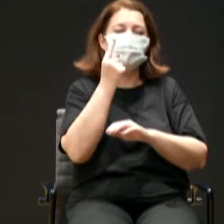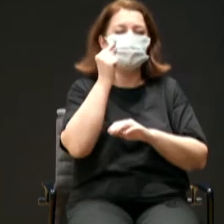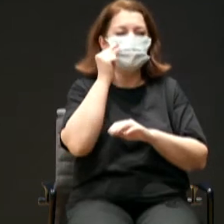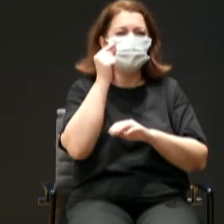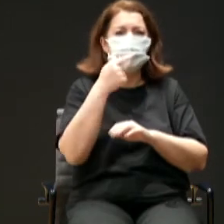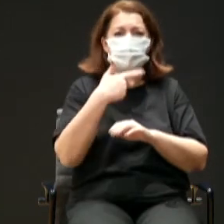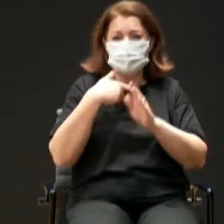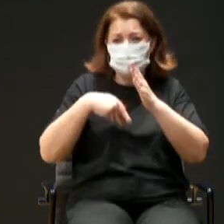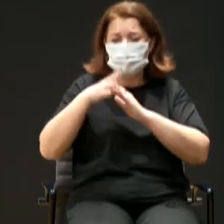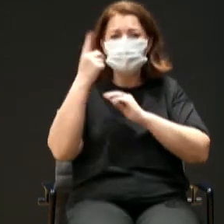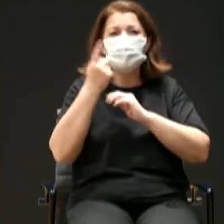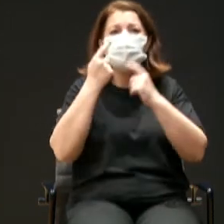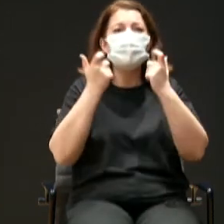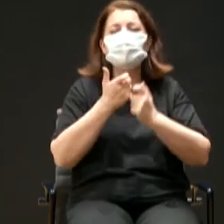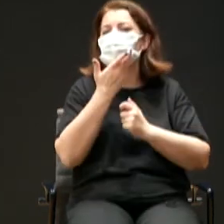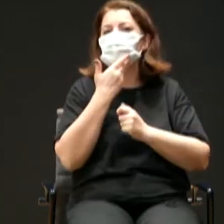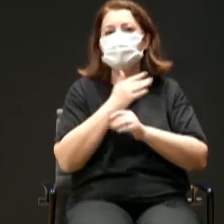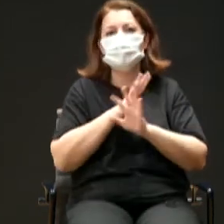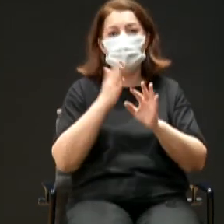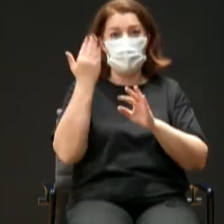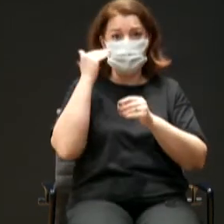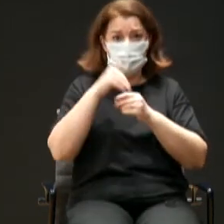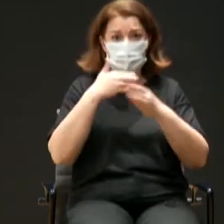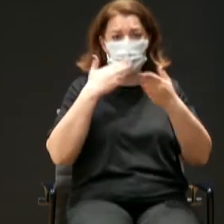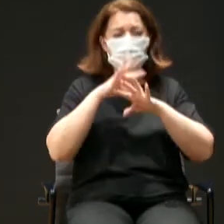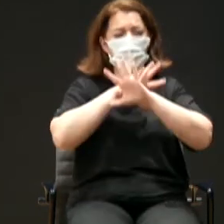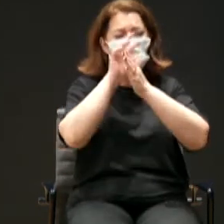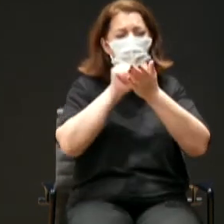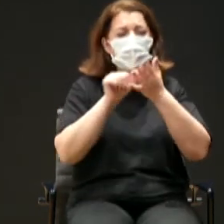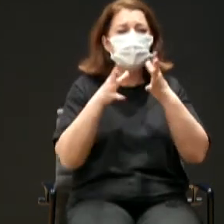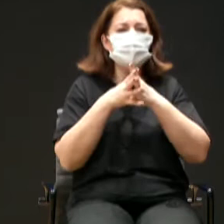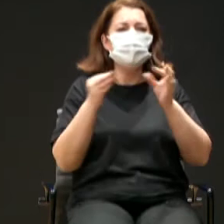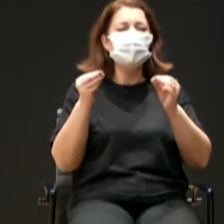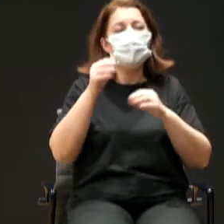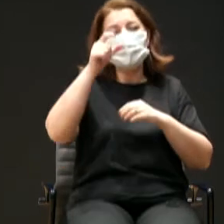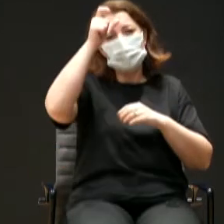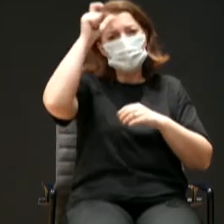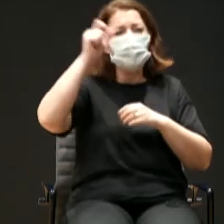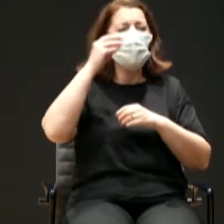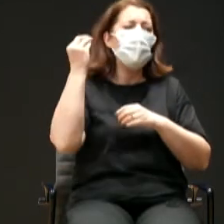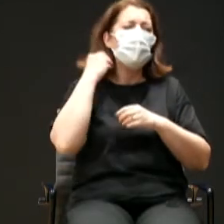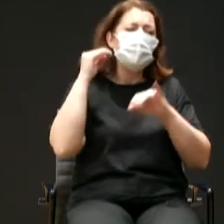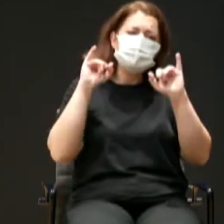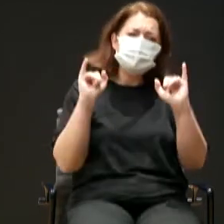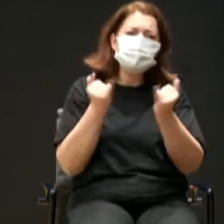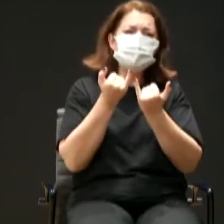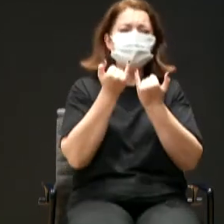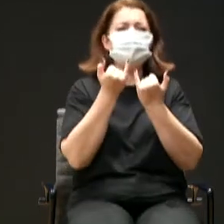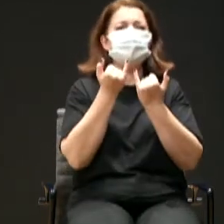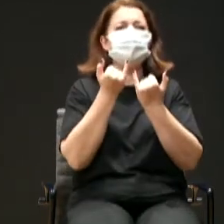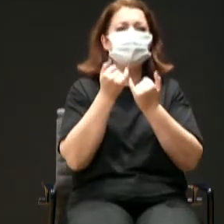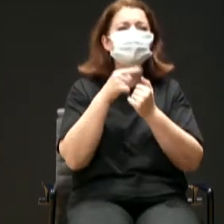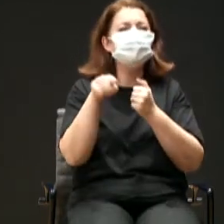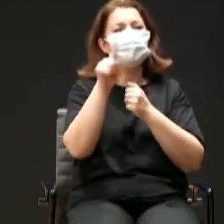ülke gidecek bir yerimiz yok. Geçen mecliste de söyledim. Her şeyimiz gitti. Ülke borç batağında arkadaşlar. Siz de görün. Sizlere tekrar